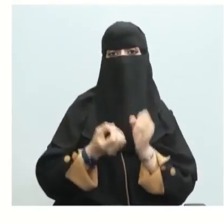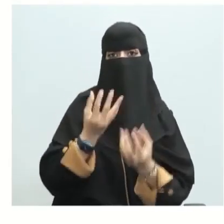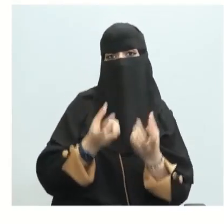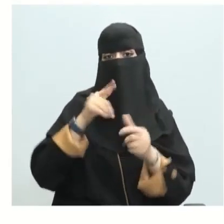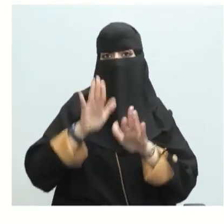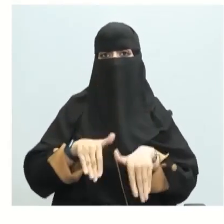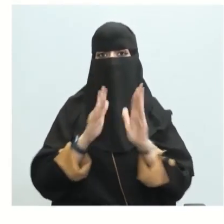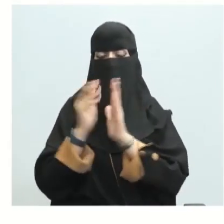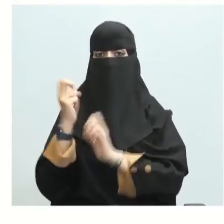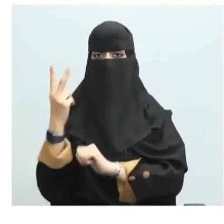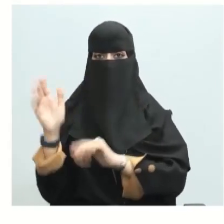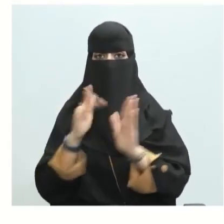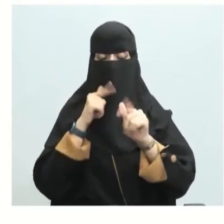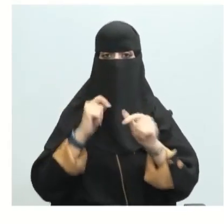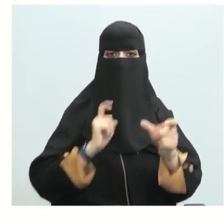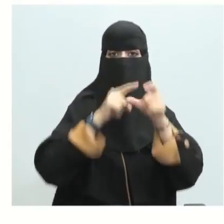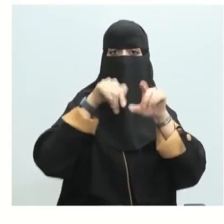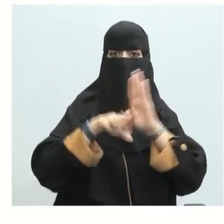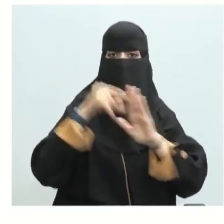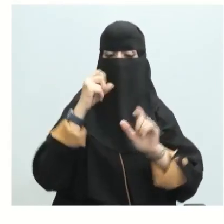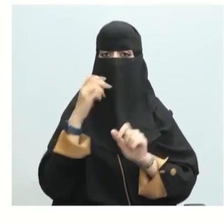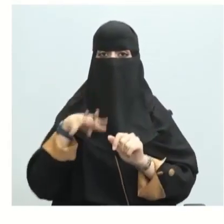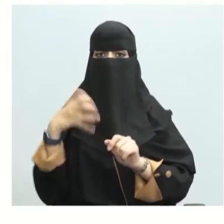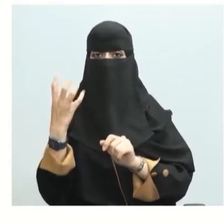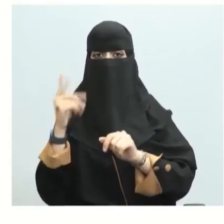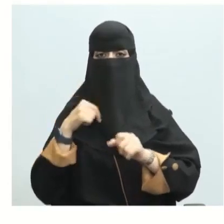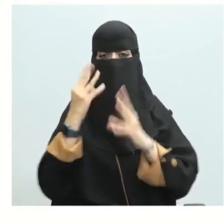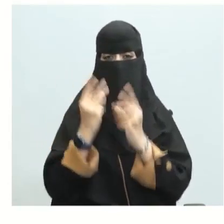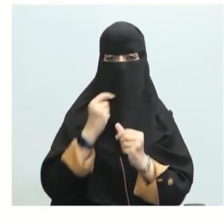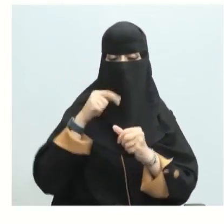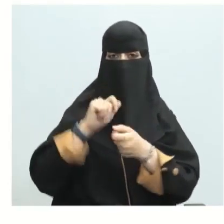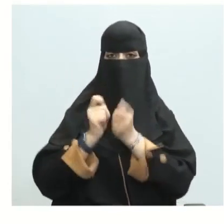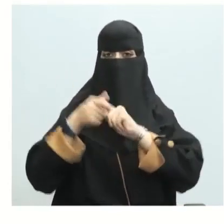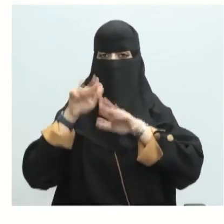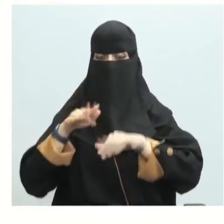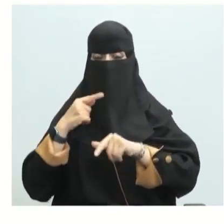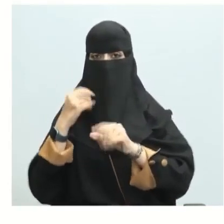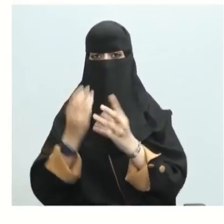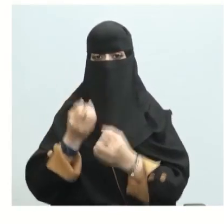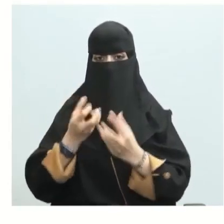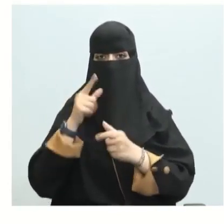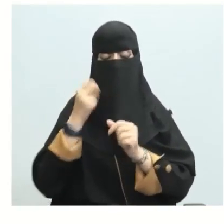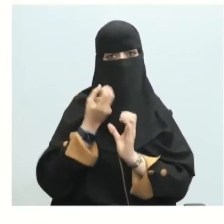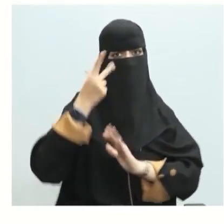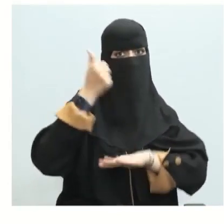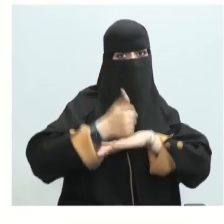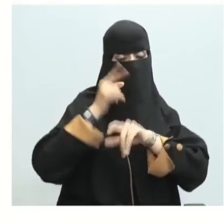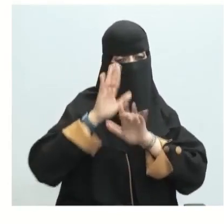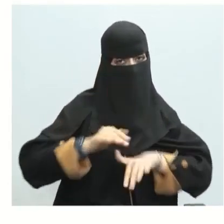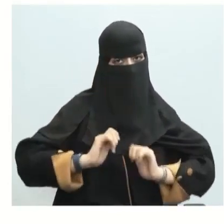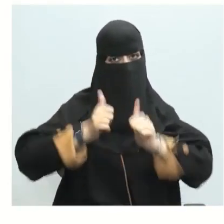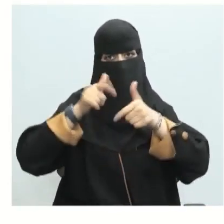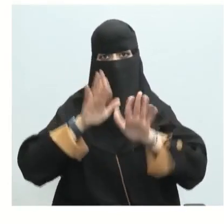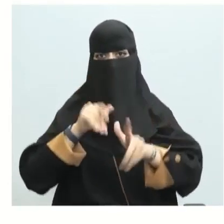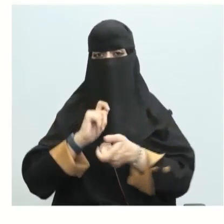نحن في الباب الثاني ووصلنا الى الدرس الرابع حساب التغير في المحتوى الحراري فكرته الرئيسه يمكن حساب التغير في